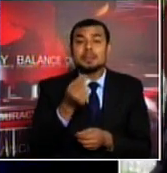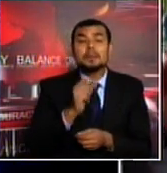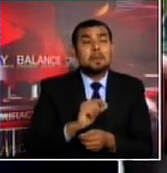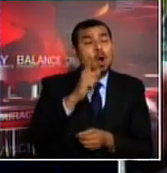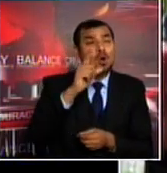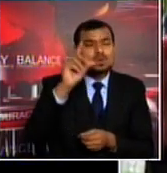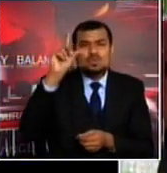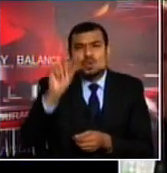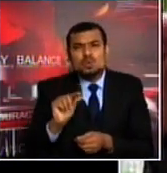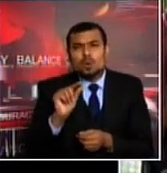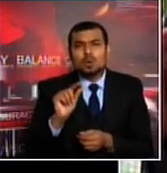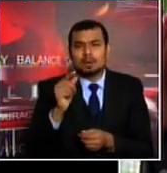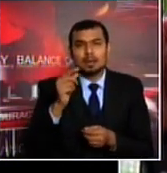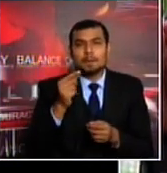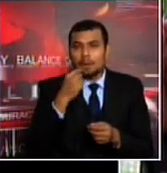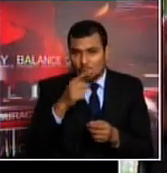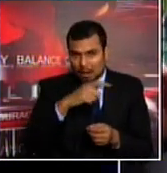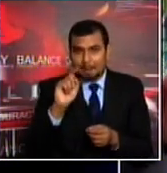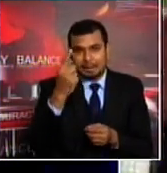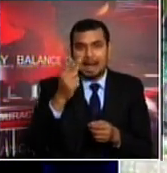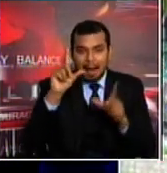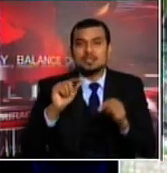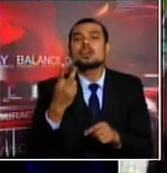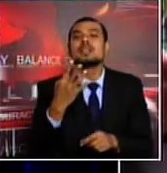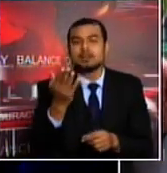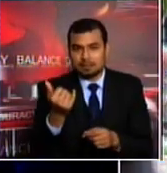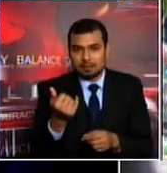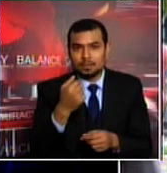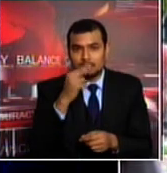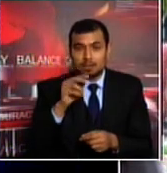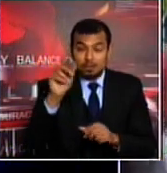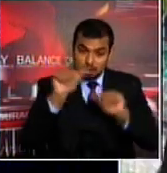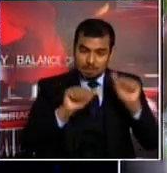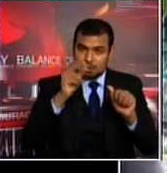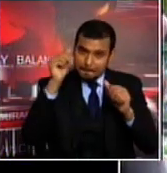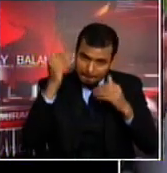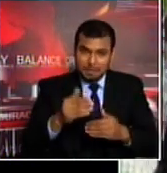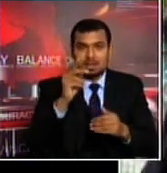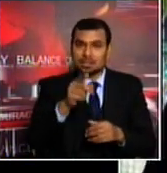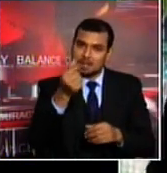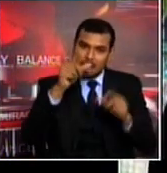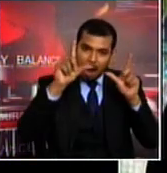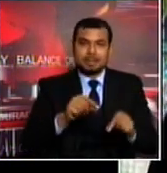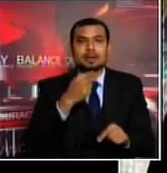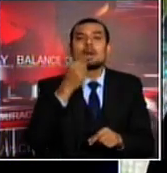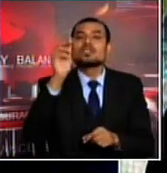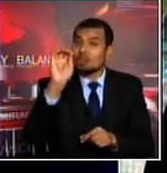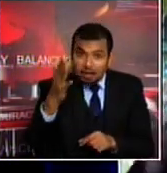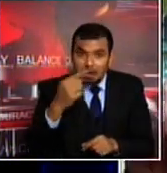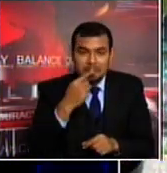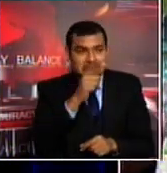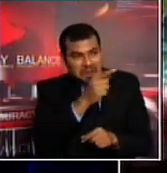भन्नलाई हुनुपर्ने कति हो भन्ने चाहिन्छ। जबसम्म हुनुपर्ने यति हो भन्न सक्नुहुन्न, त्यसको आधारमा फलानोले बढी